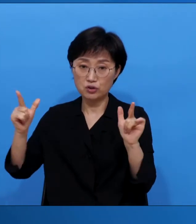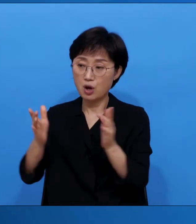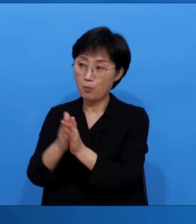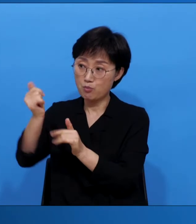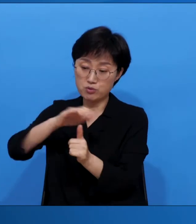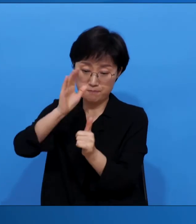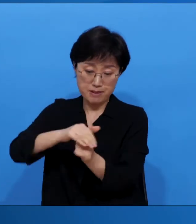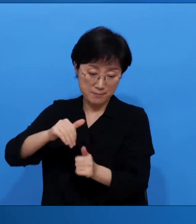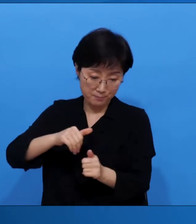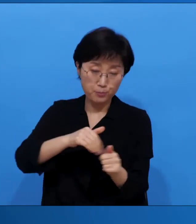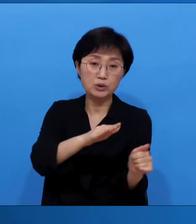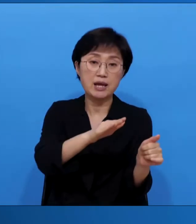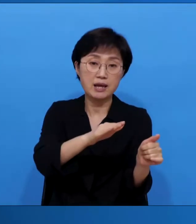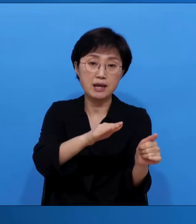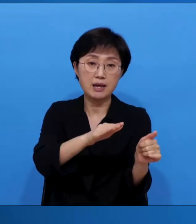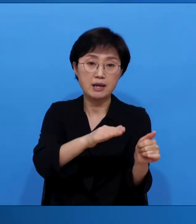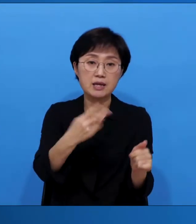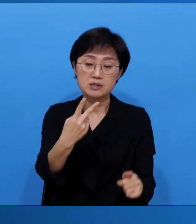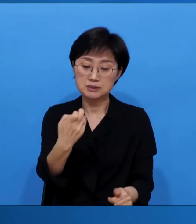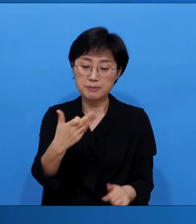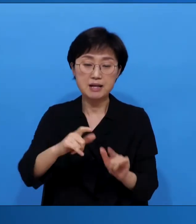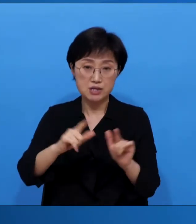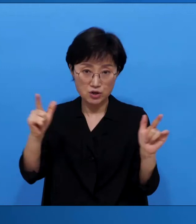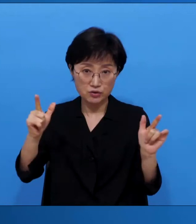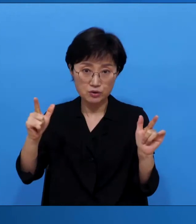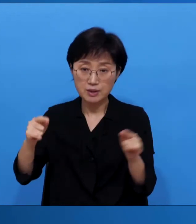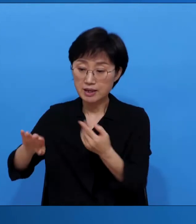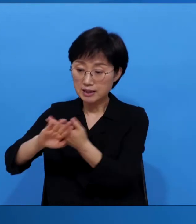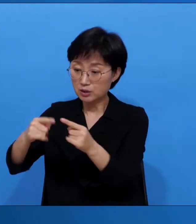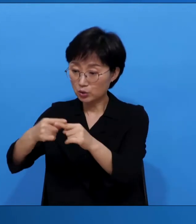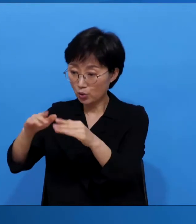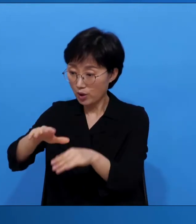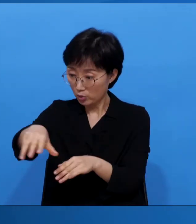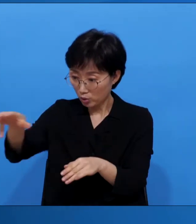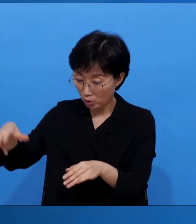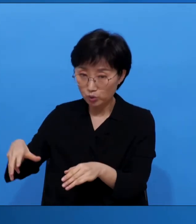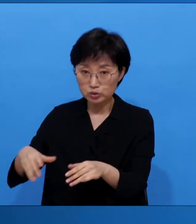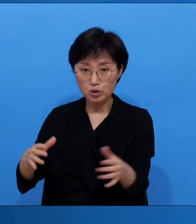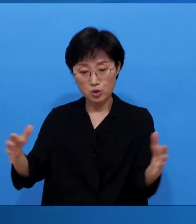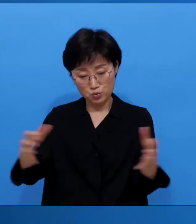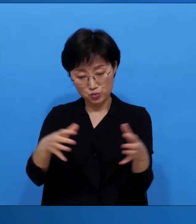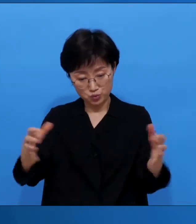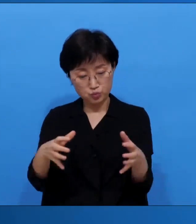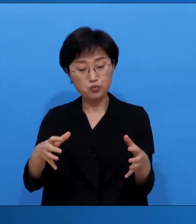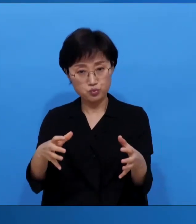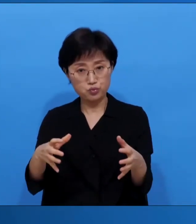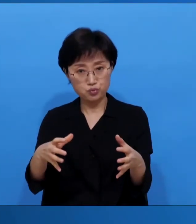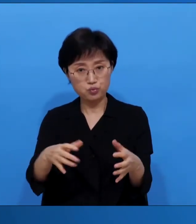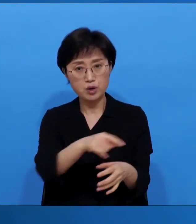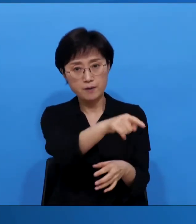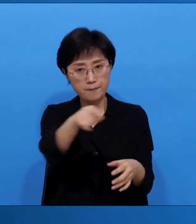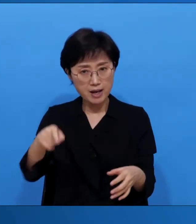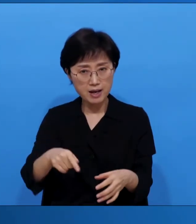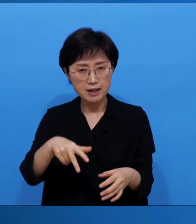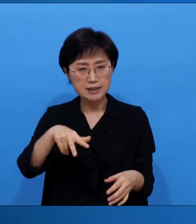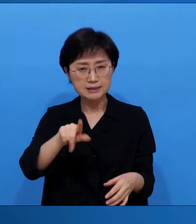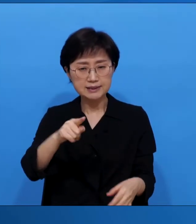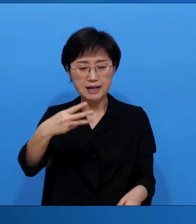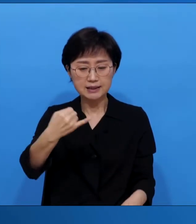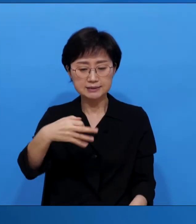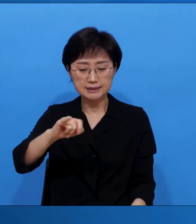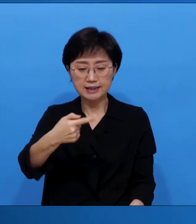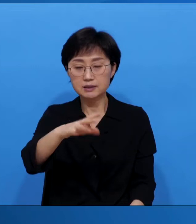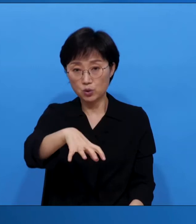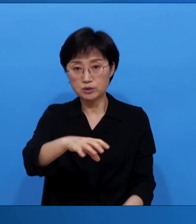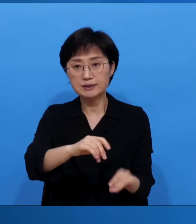파송을 받으시고 2018년 11월 북방선교회, 미국교회, 현지교회의 헌신으로 동카자흐스탄주 자르켄트의